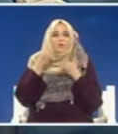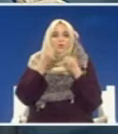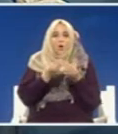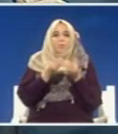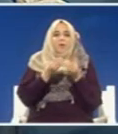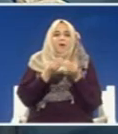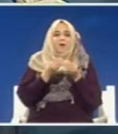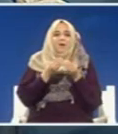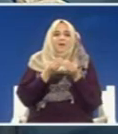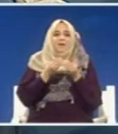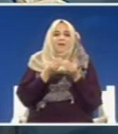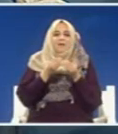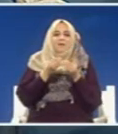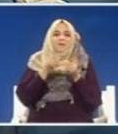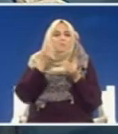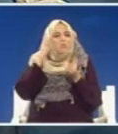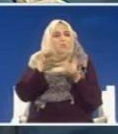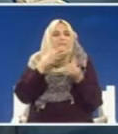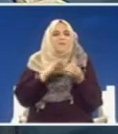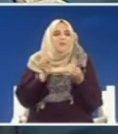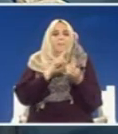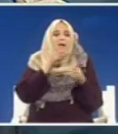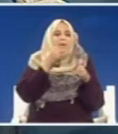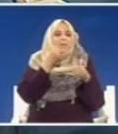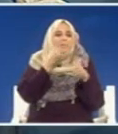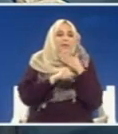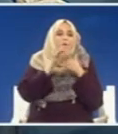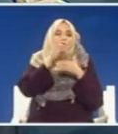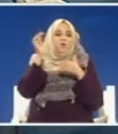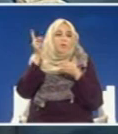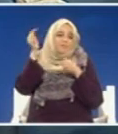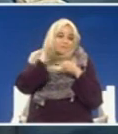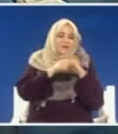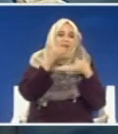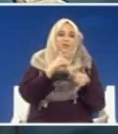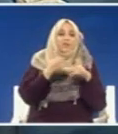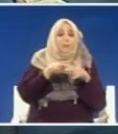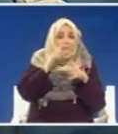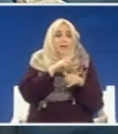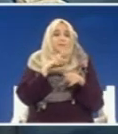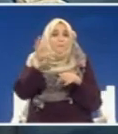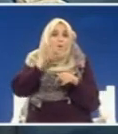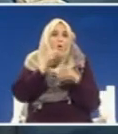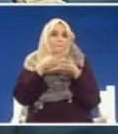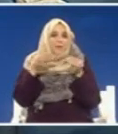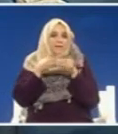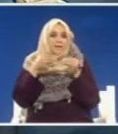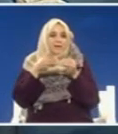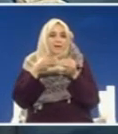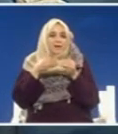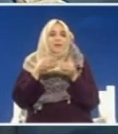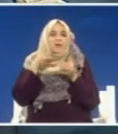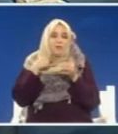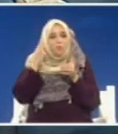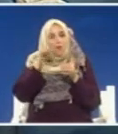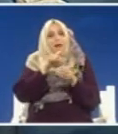الشيخ، انصحني الله يخليك. ان شاء الله. طيب البنت هذه هي اللي ولدتيها هنا ولا ولدتيها هناك؟ انا